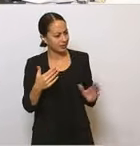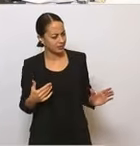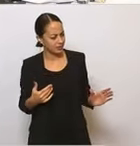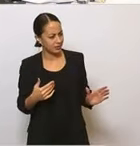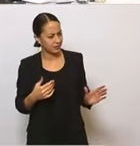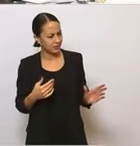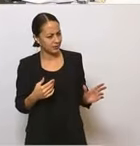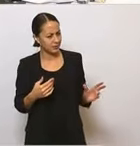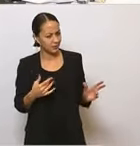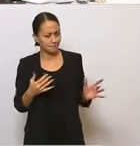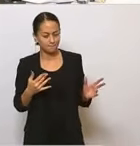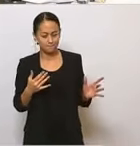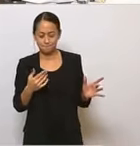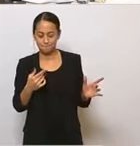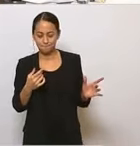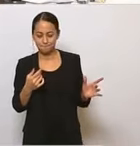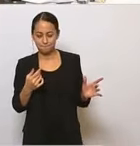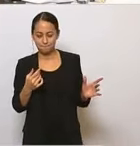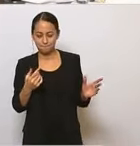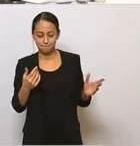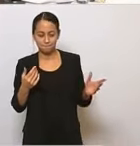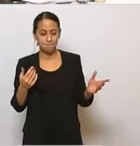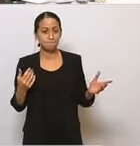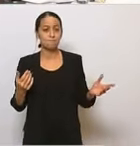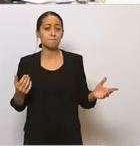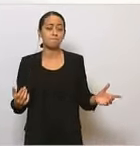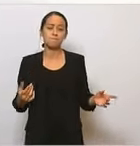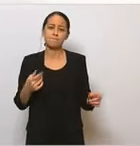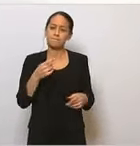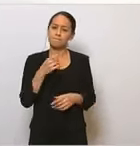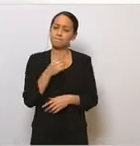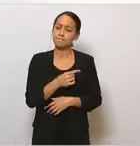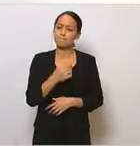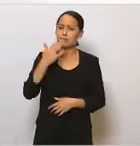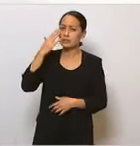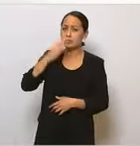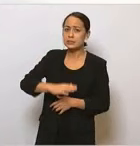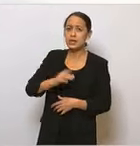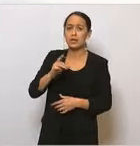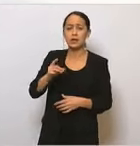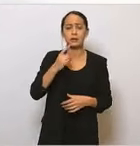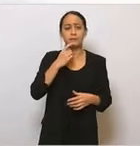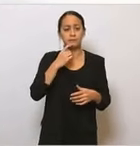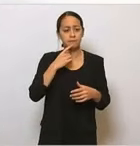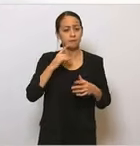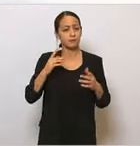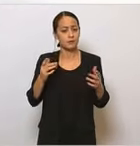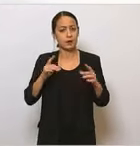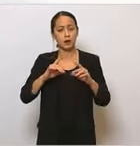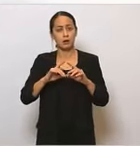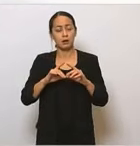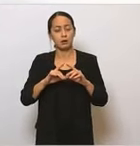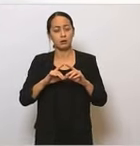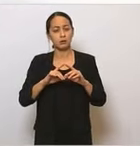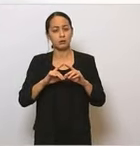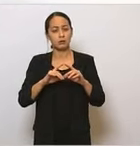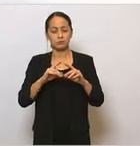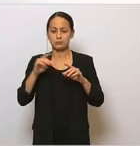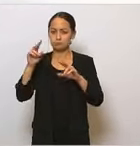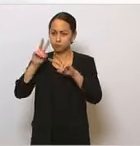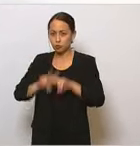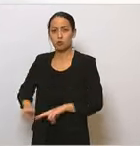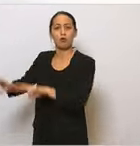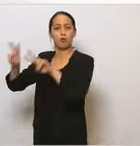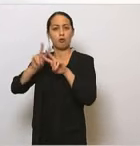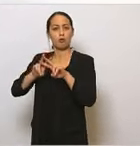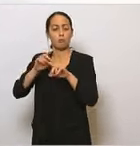is there are lots of differences? Il y a beaucoup de différences entre les Européens